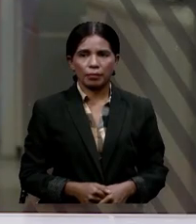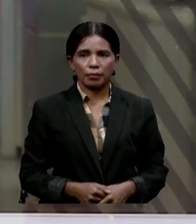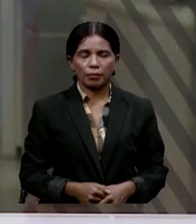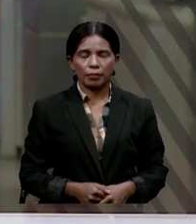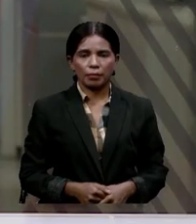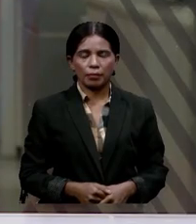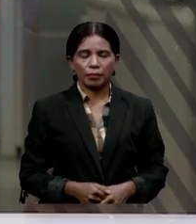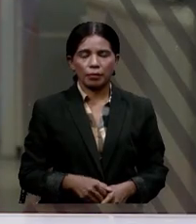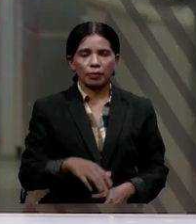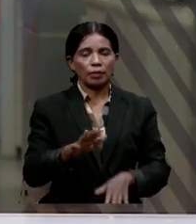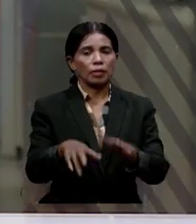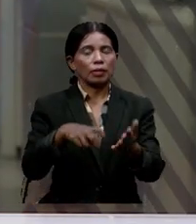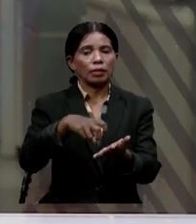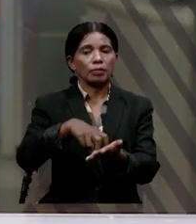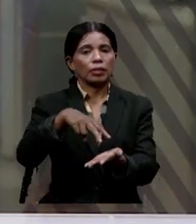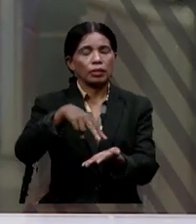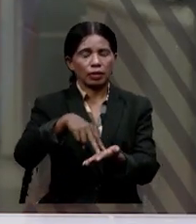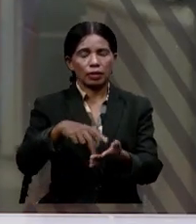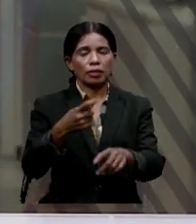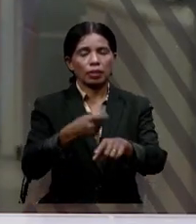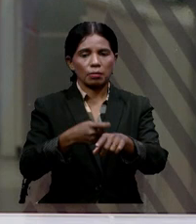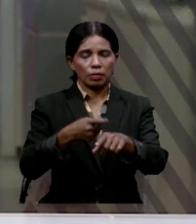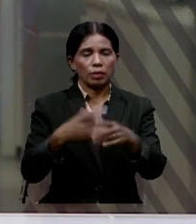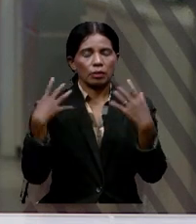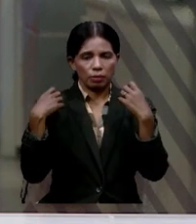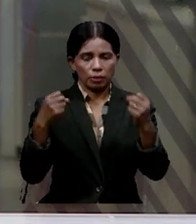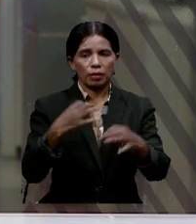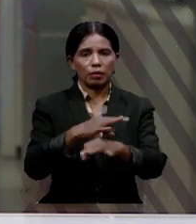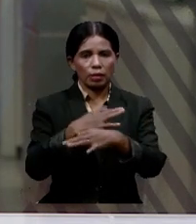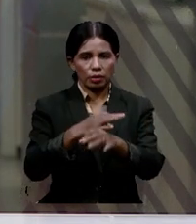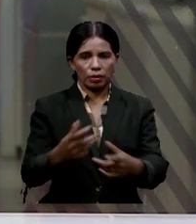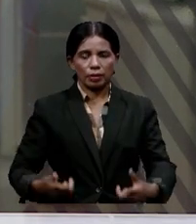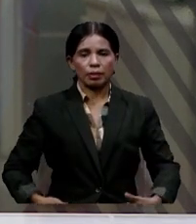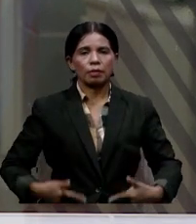Wir sagen es an Tempo über 40 a tu hadia Morris.